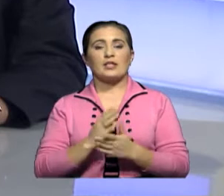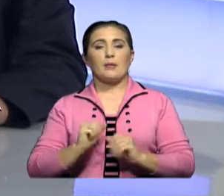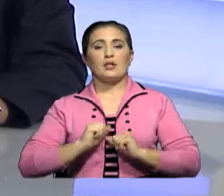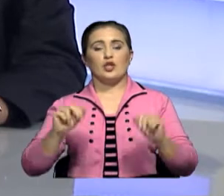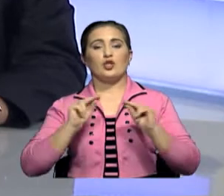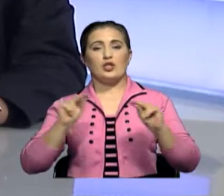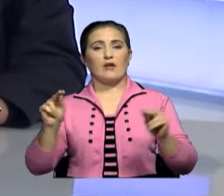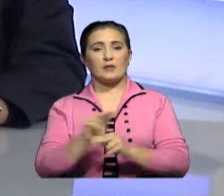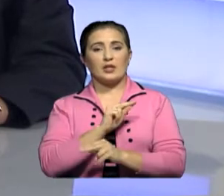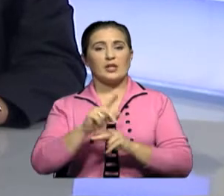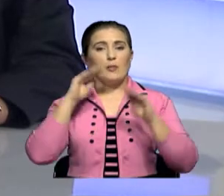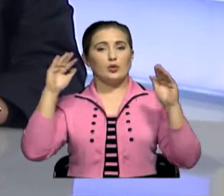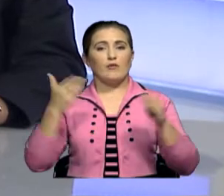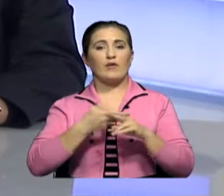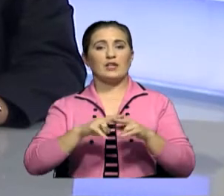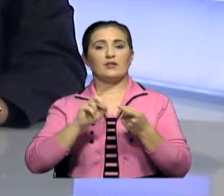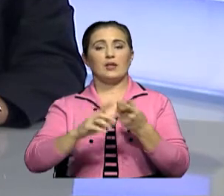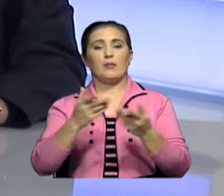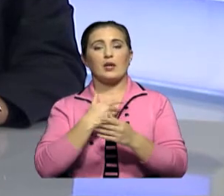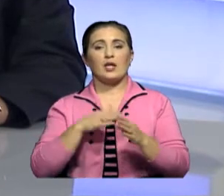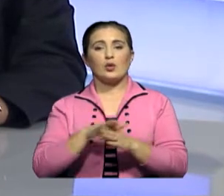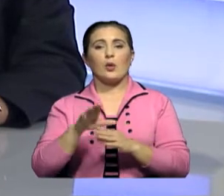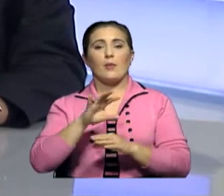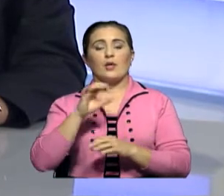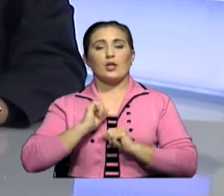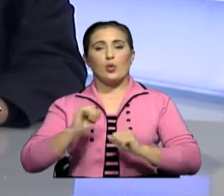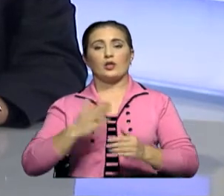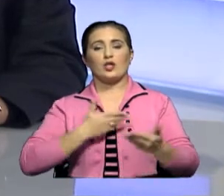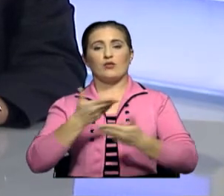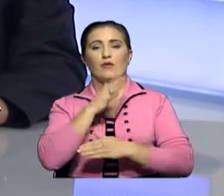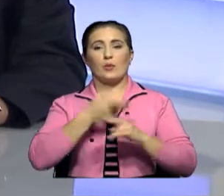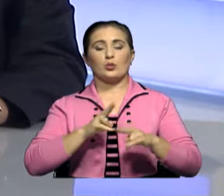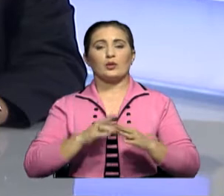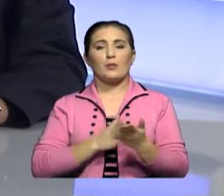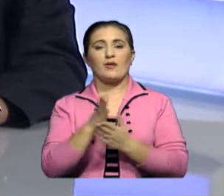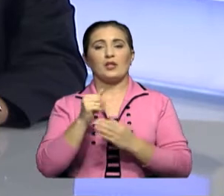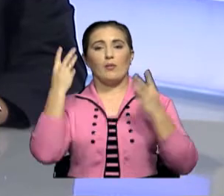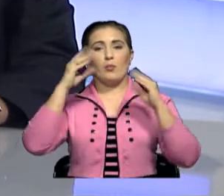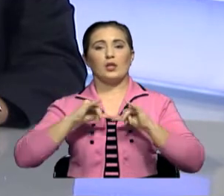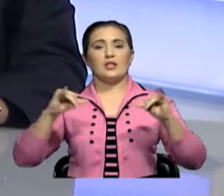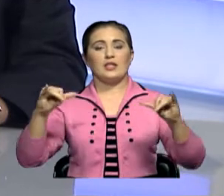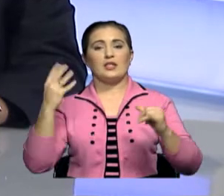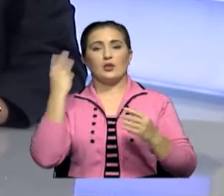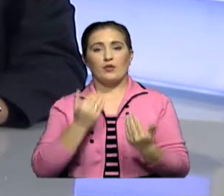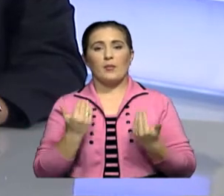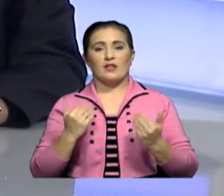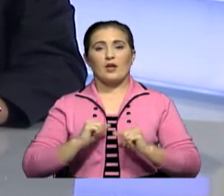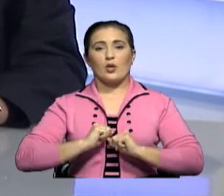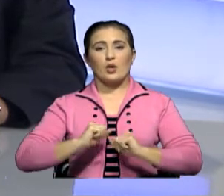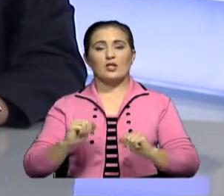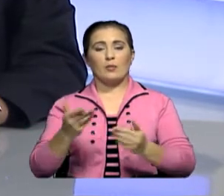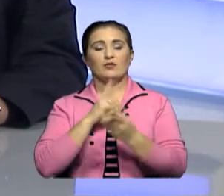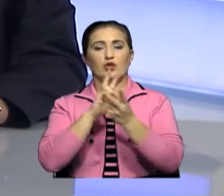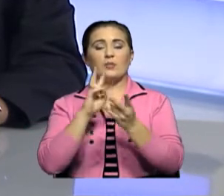в этой связи мы реализуем проект герой нашего времени который направлен на популяризацию современного героизма мы встречаемся с